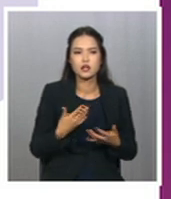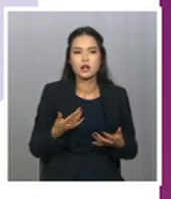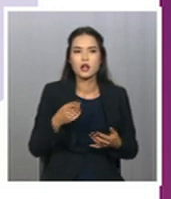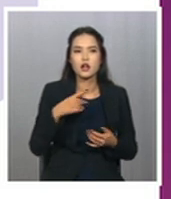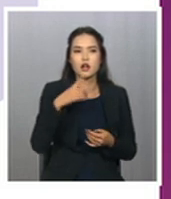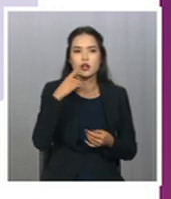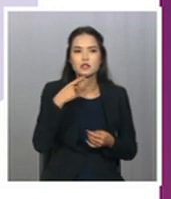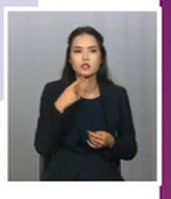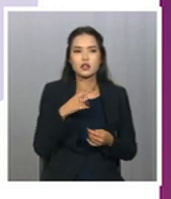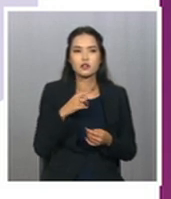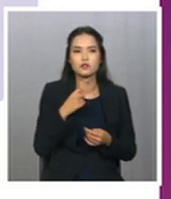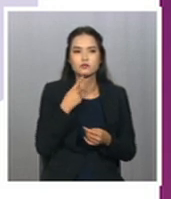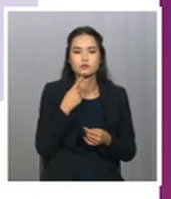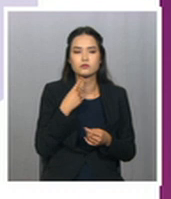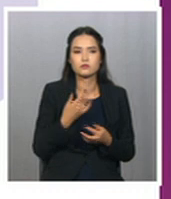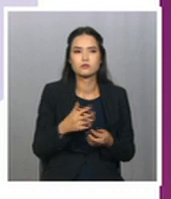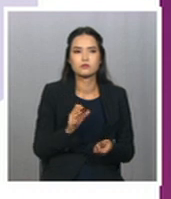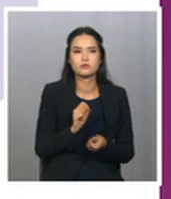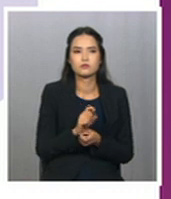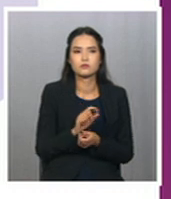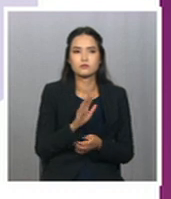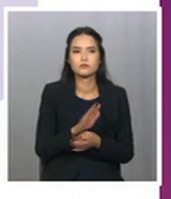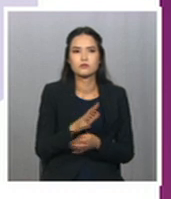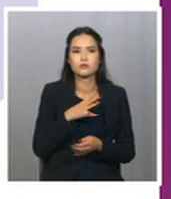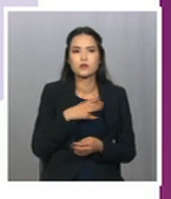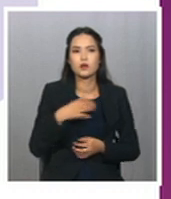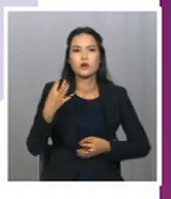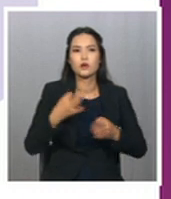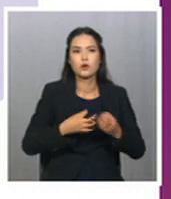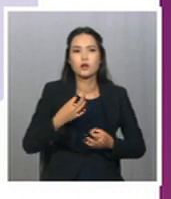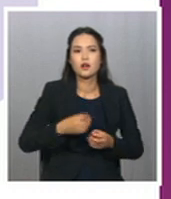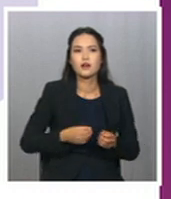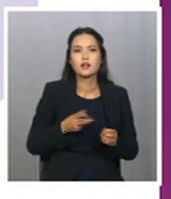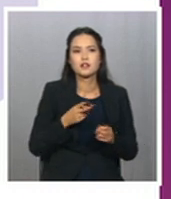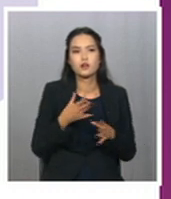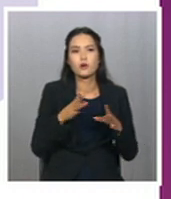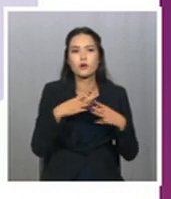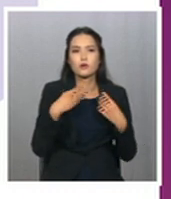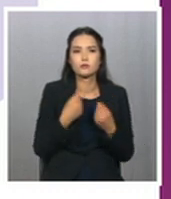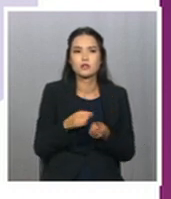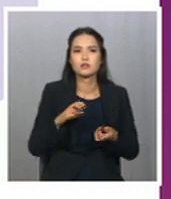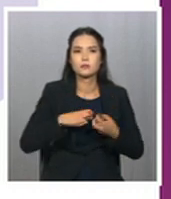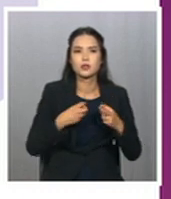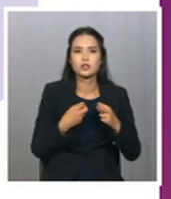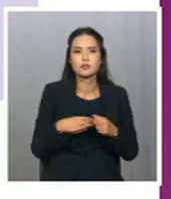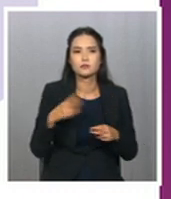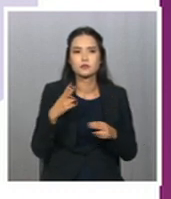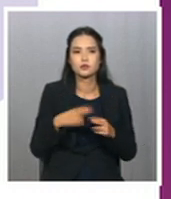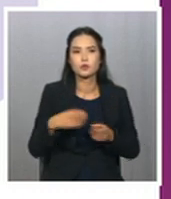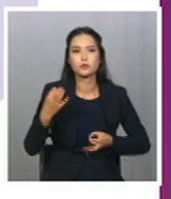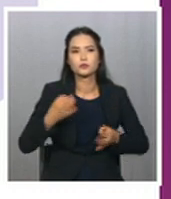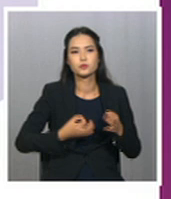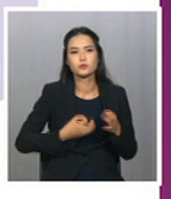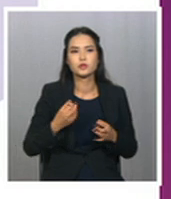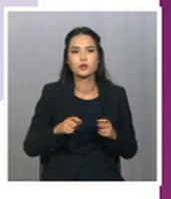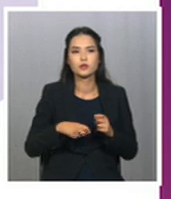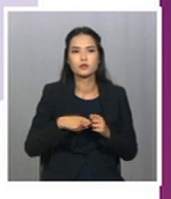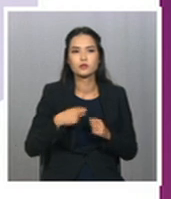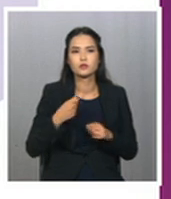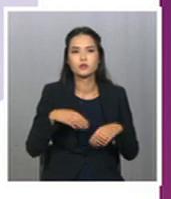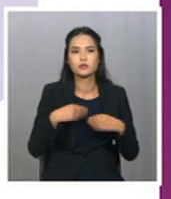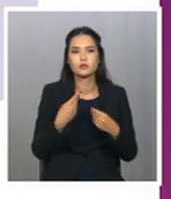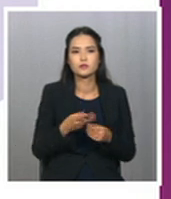етілді. Сот ісі, неке және отбасы мәселелерін бітістіруші судьяның құзырына беру талап